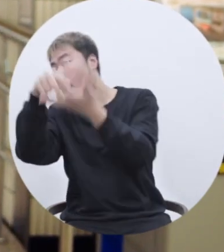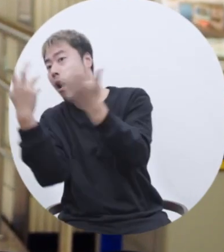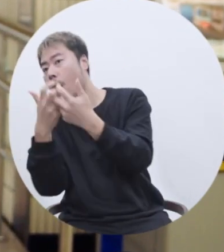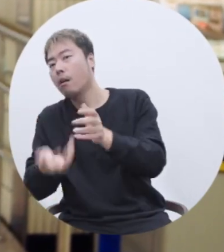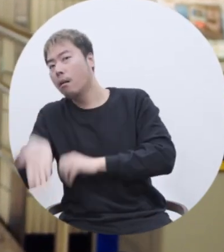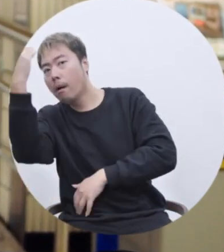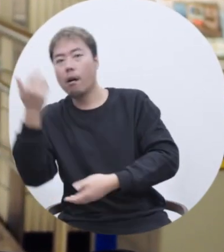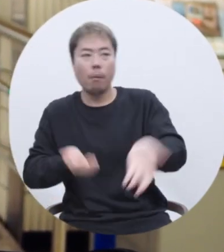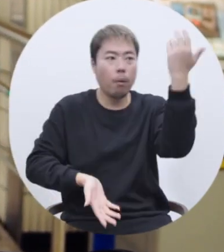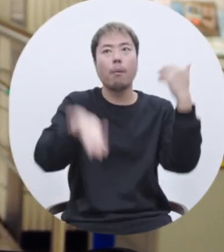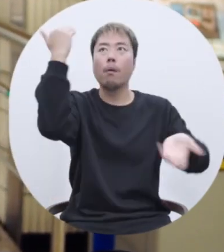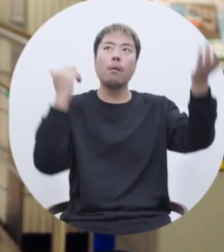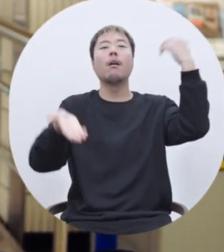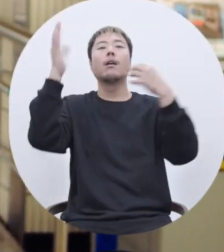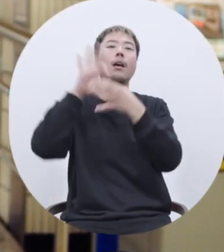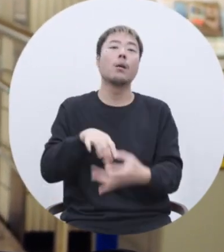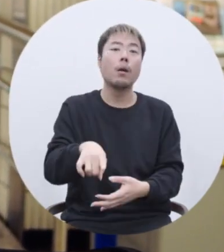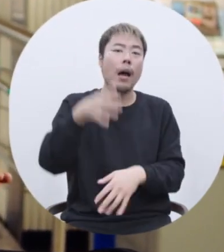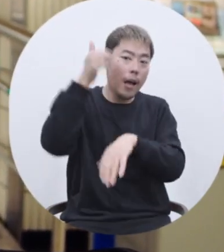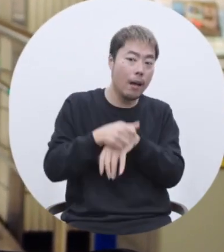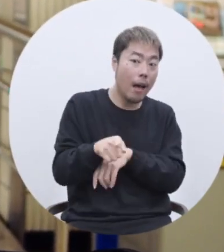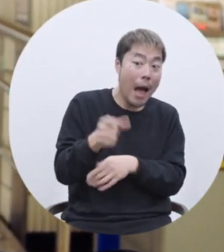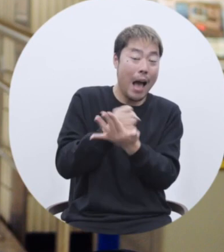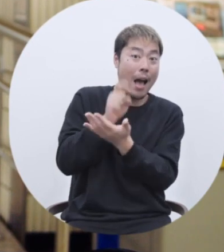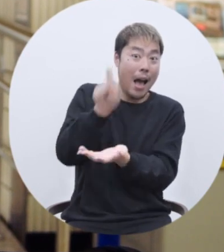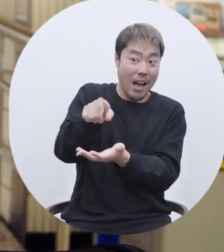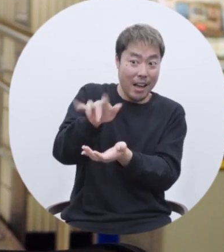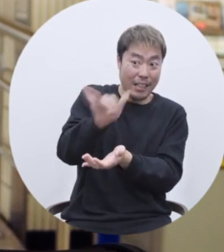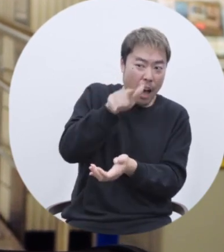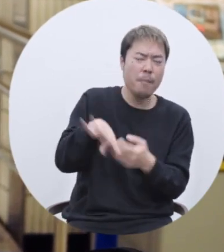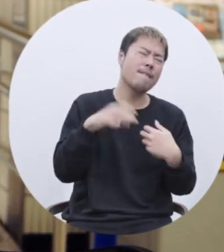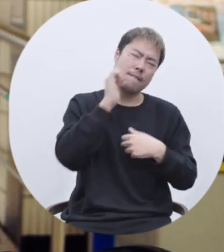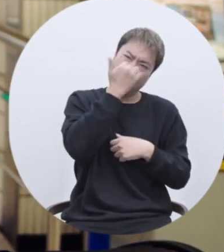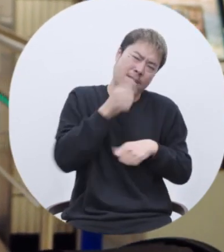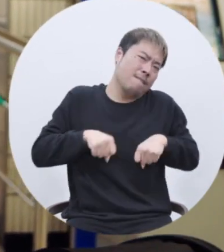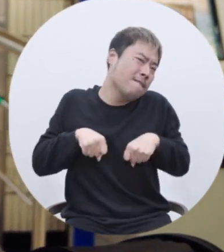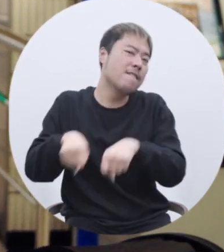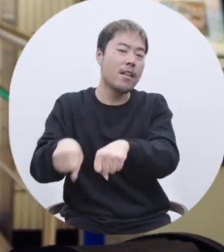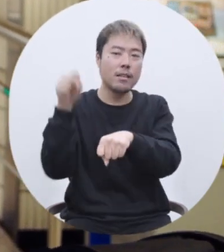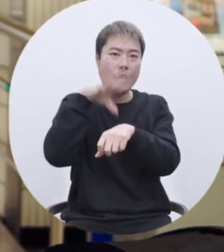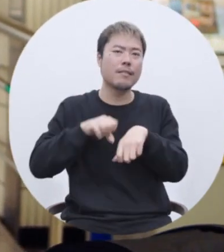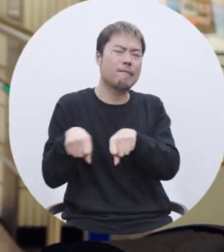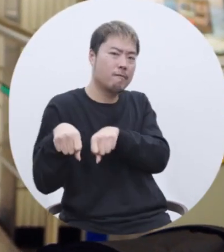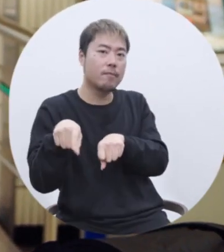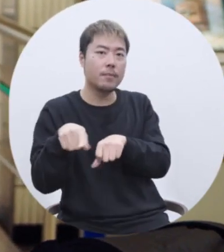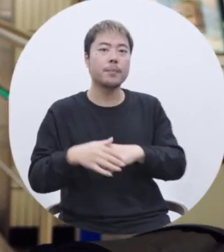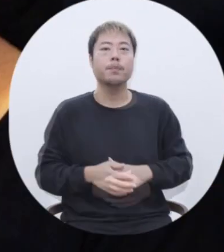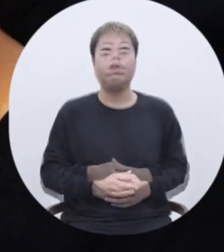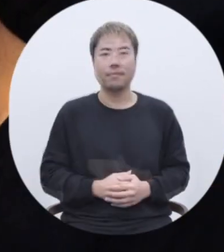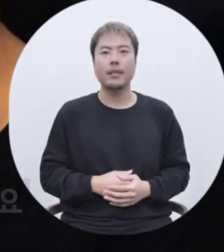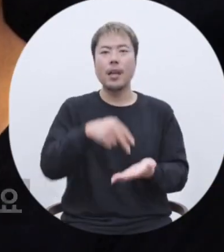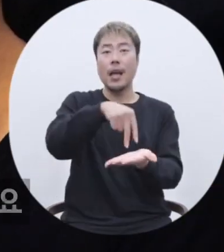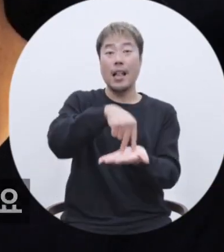거예요. 탈 수 있을 때까지. 그리고 조금이라도 이제 공간 난다 싶으면 일단 들어가요. 들이밀어서 일단 타고. 네,